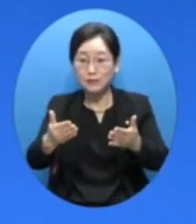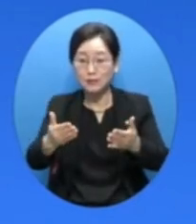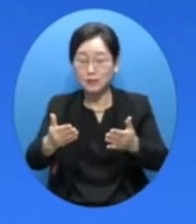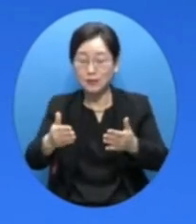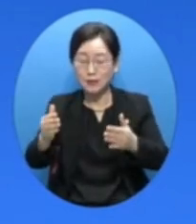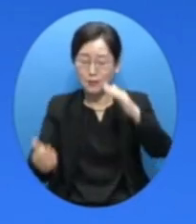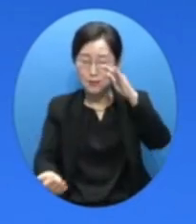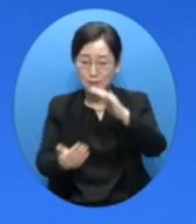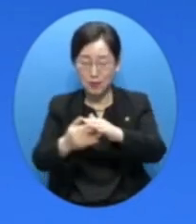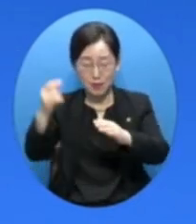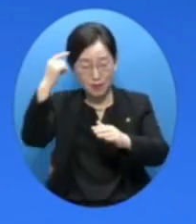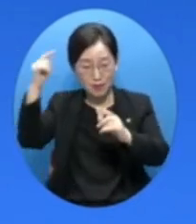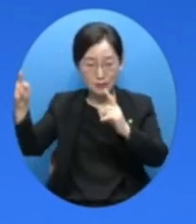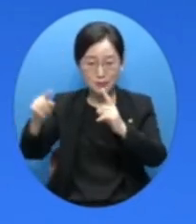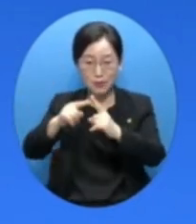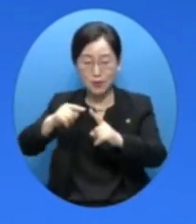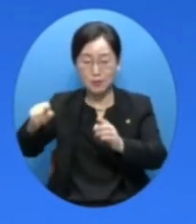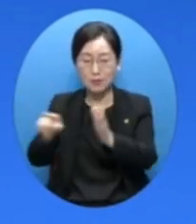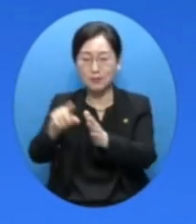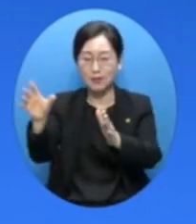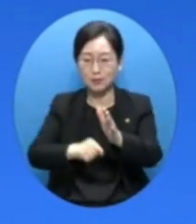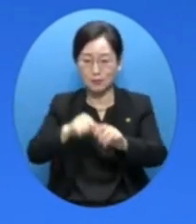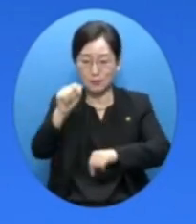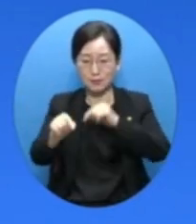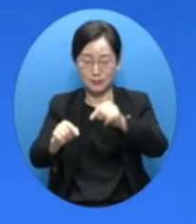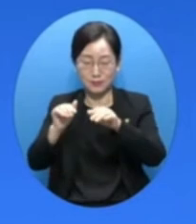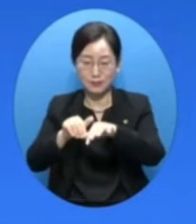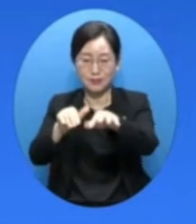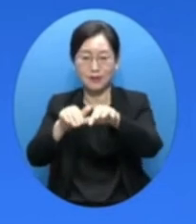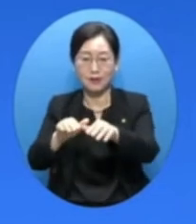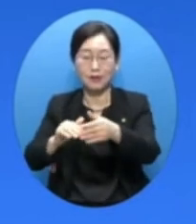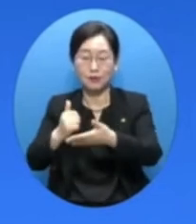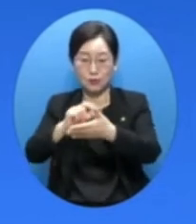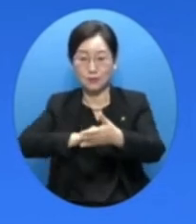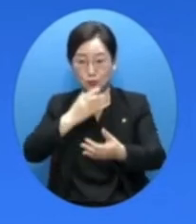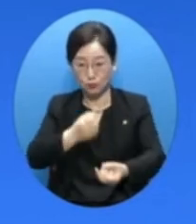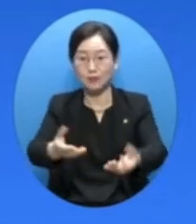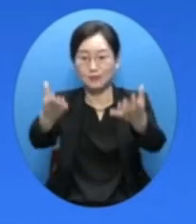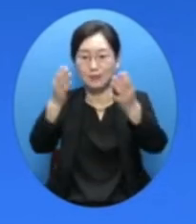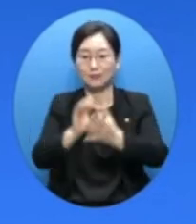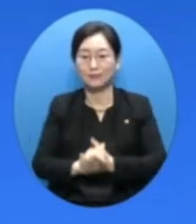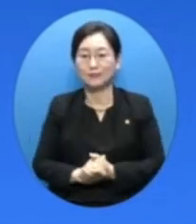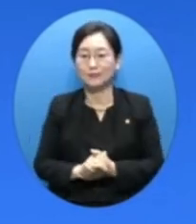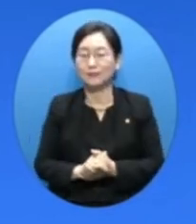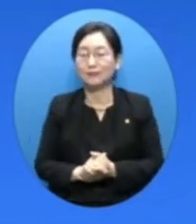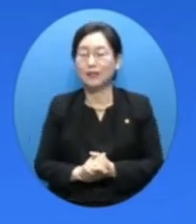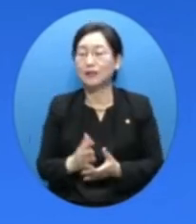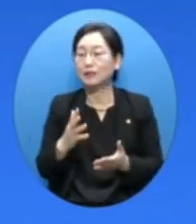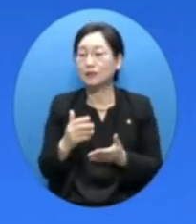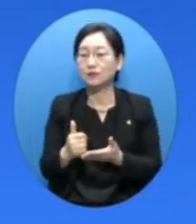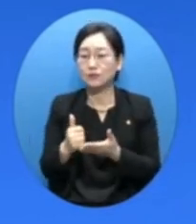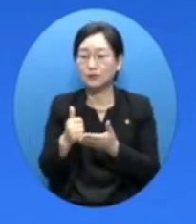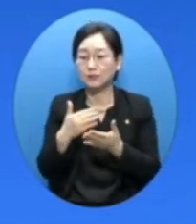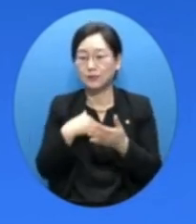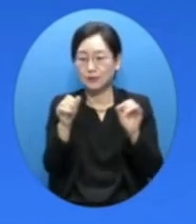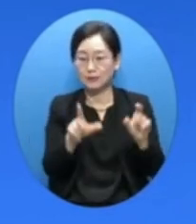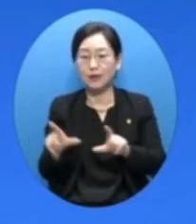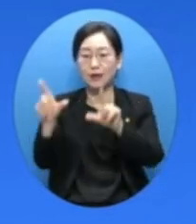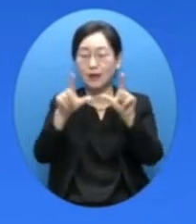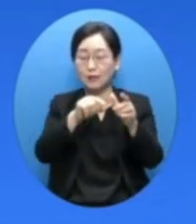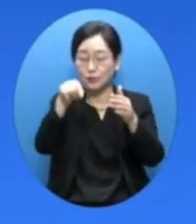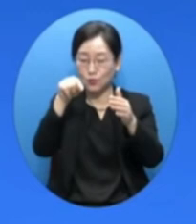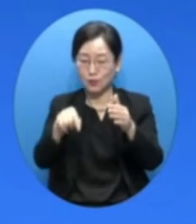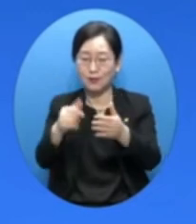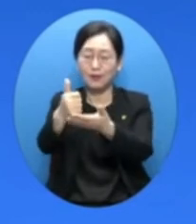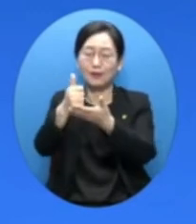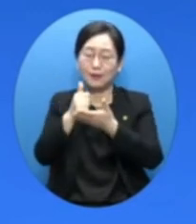긍정의 믿음으로 날마다 전제 나가는 여러분 모두가 되시기를 주님의 이름으로 축원합니다. 우리 주님을 내 삶의 중심에